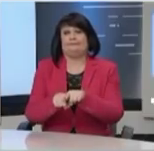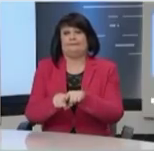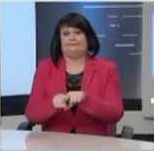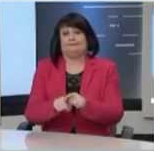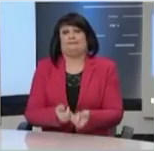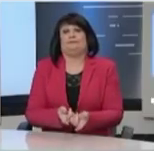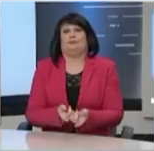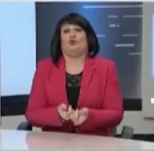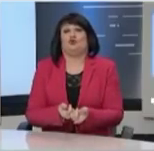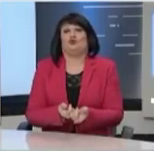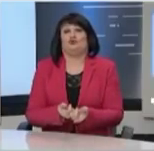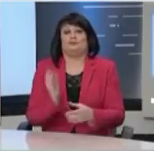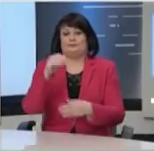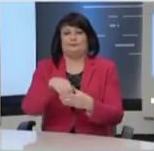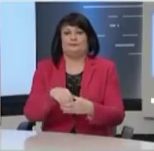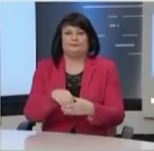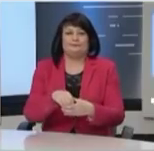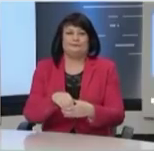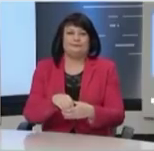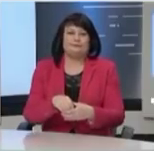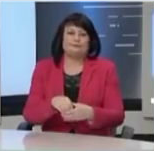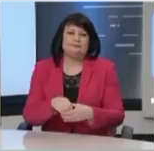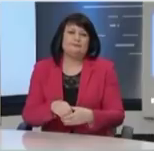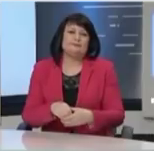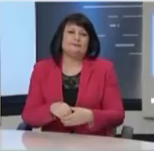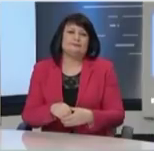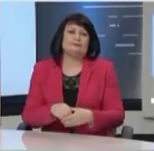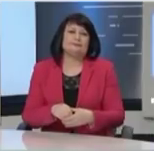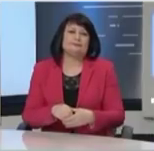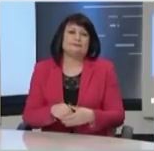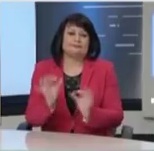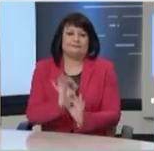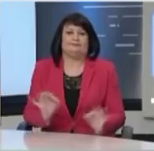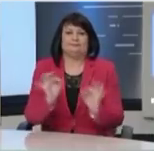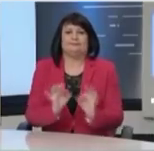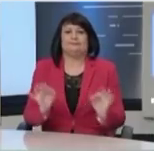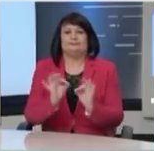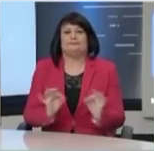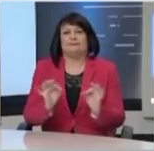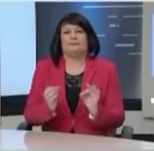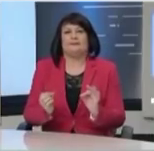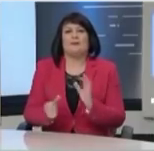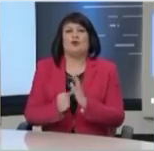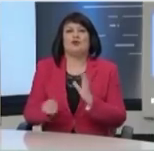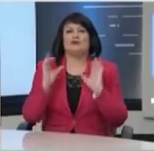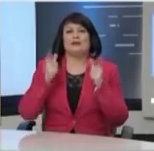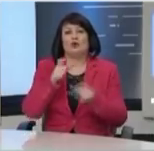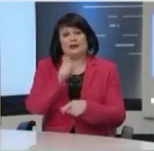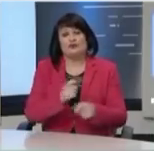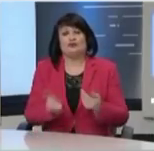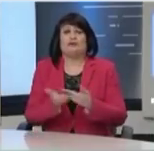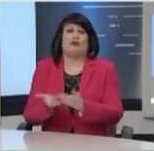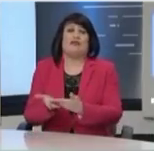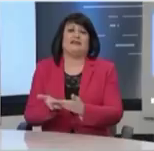συνεννόηση μαζί σας συμμετείχε ενεργά στην εκστρατεία σας για την εκλογή σας στην ηγεσία της Νέας Δημοκρατίας.